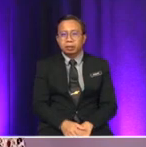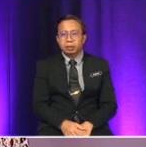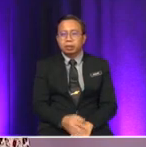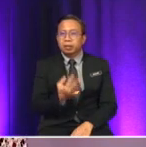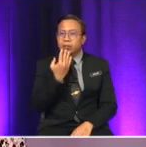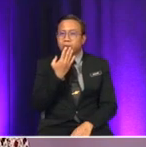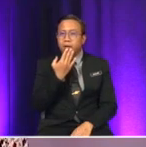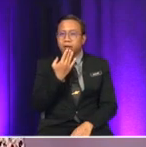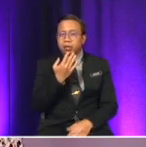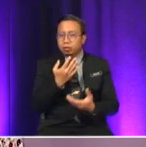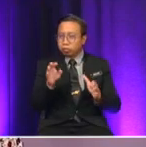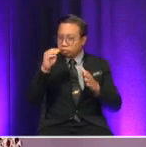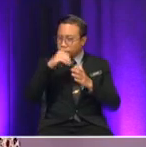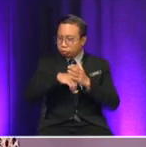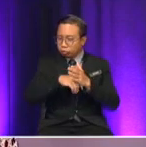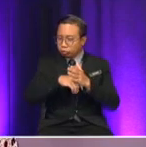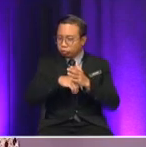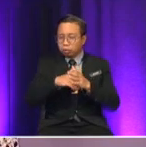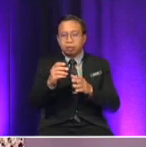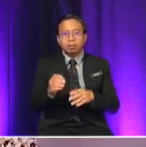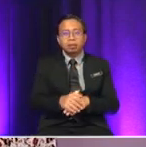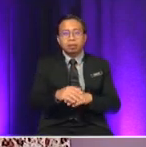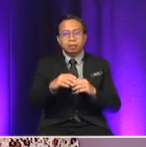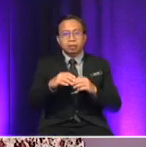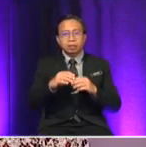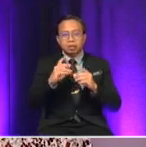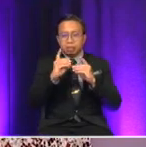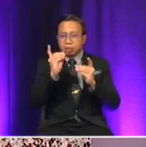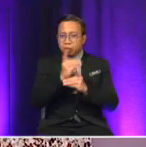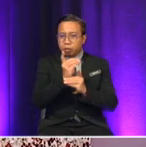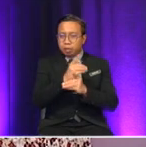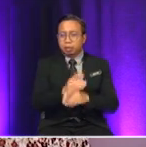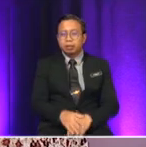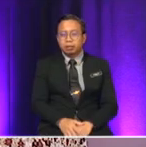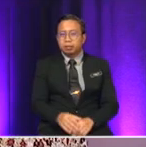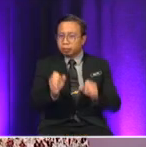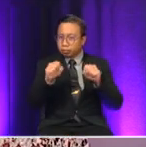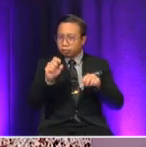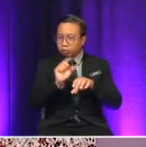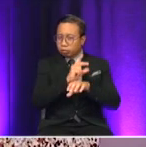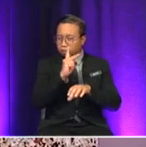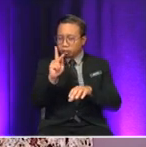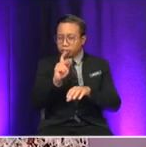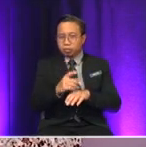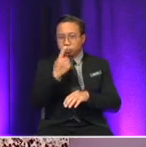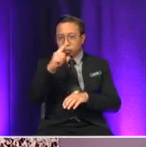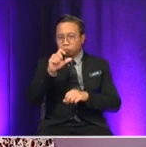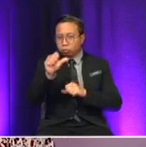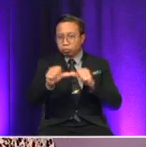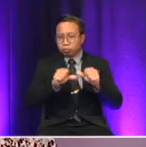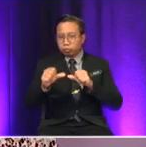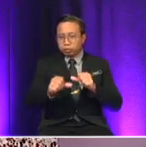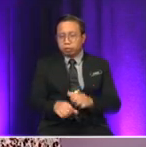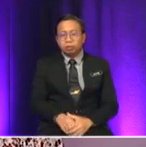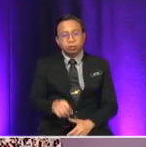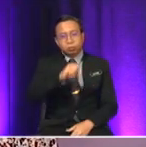warna, masuk ke dalam bilik peperiksaan SPM kamu supaya kamu dapat menggunakannya untuk aktiviti